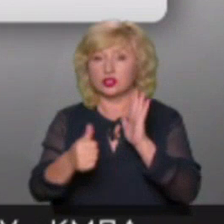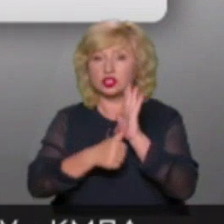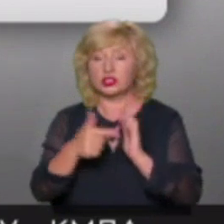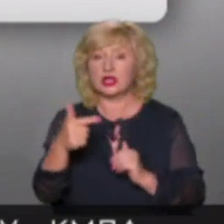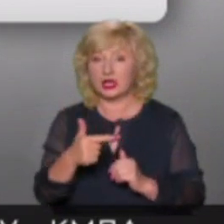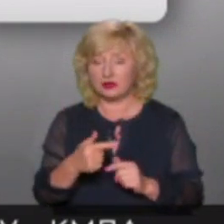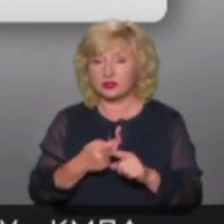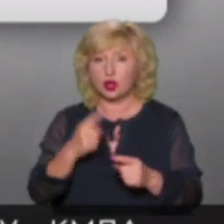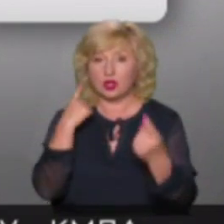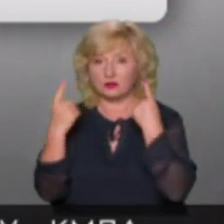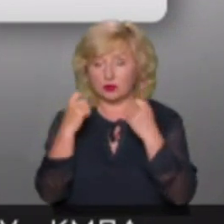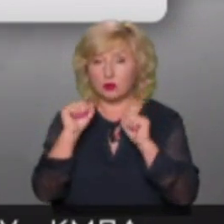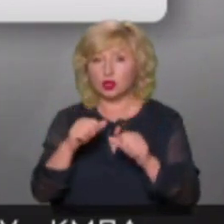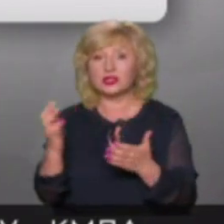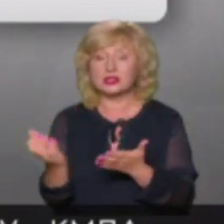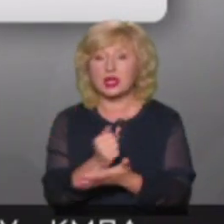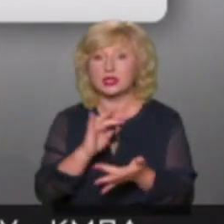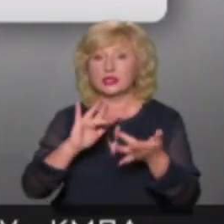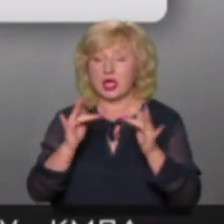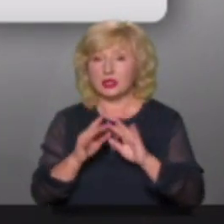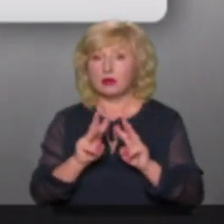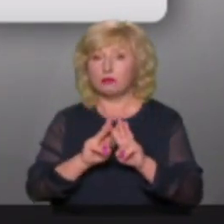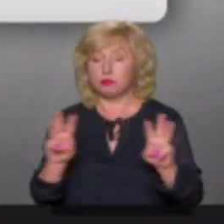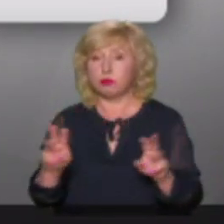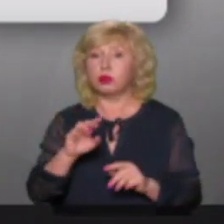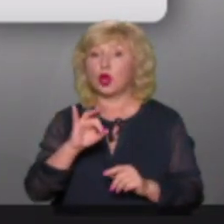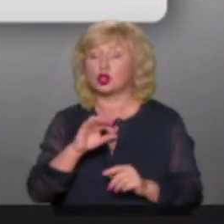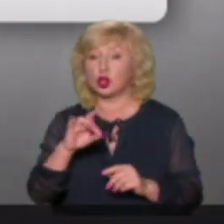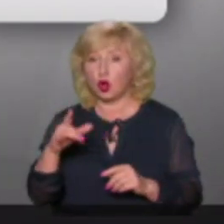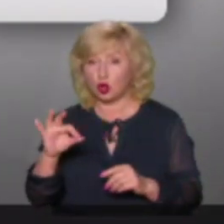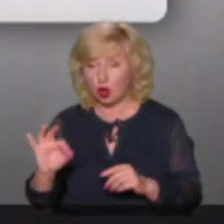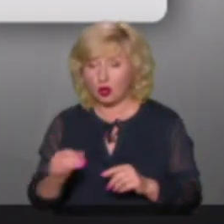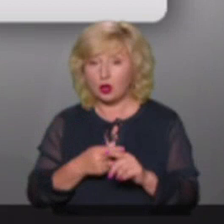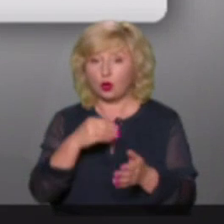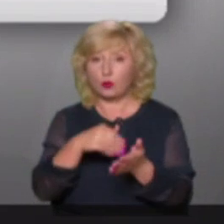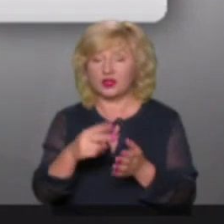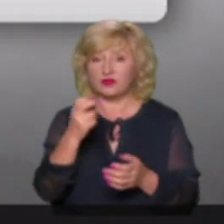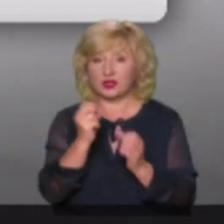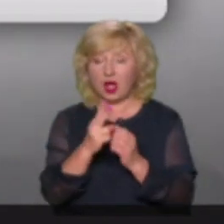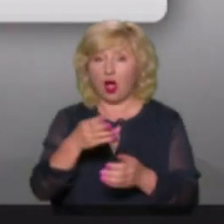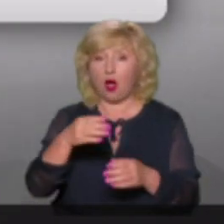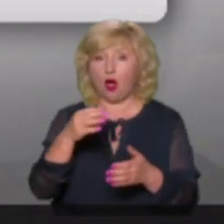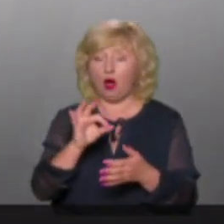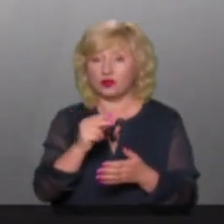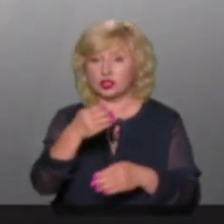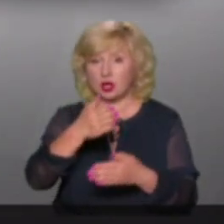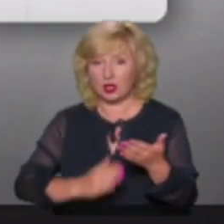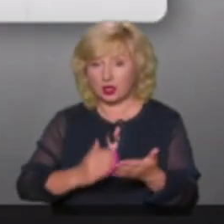1 583 496 гривень. Цю інформацію можна знайти на сайті Прозоро. За ці гроші закупили 12 комплектів овочерізок Robot